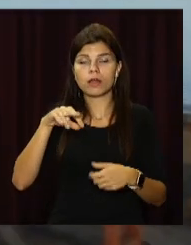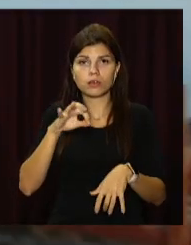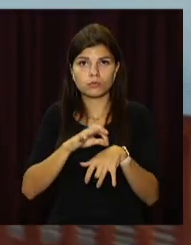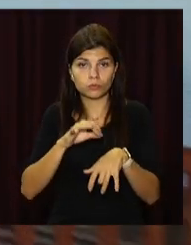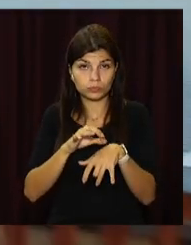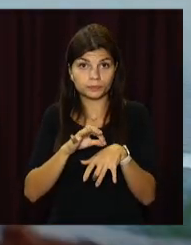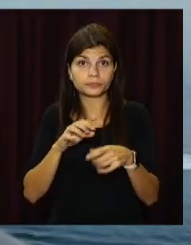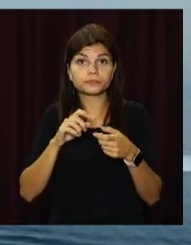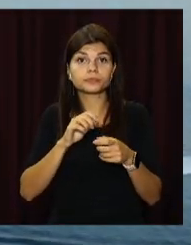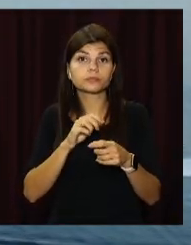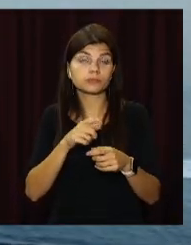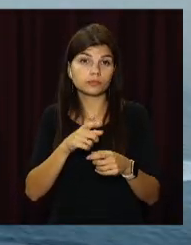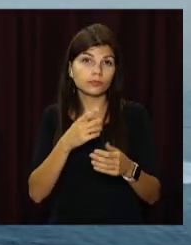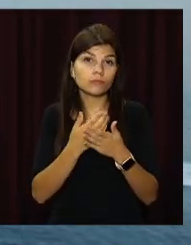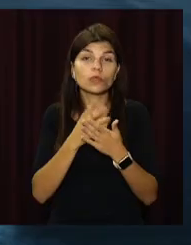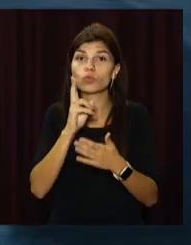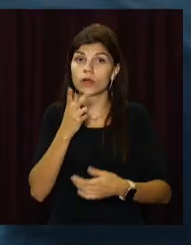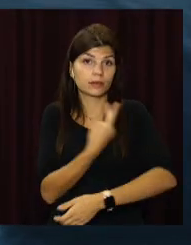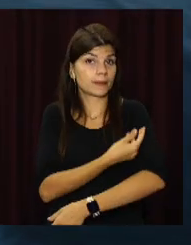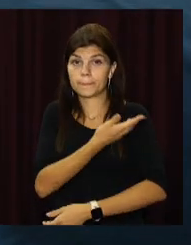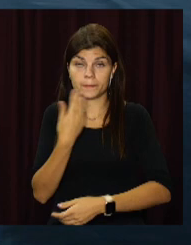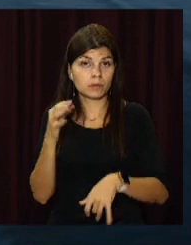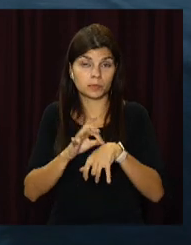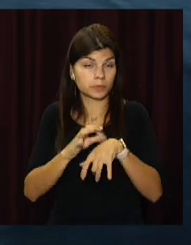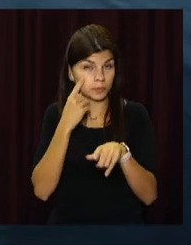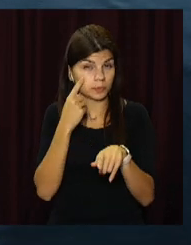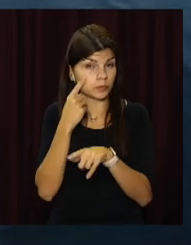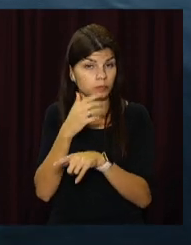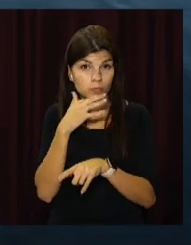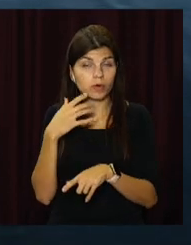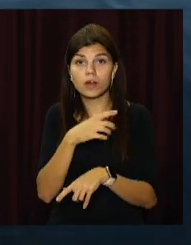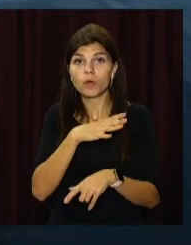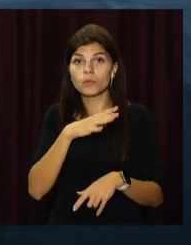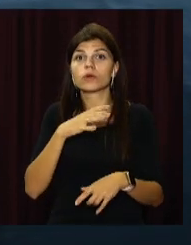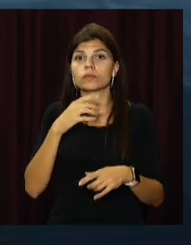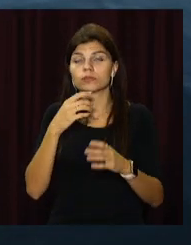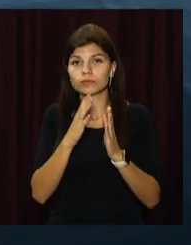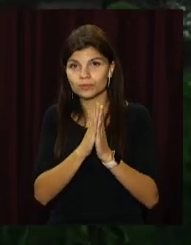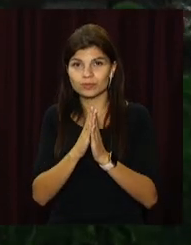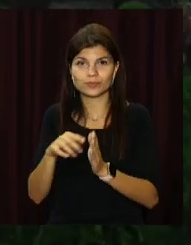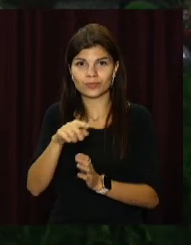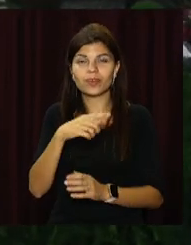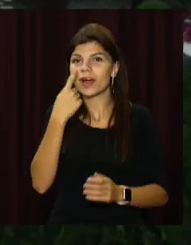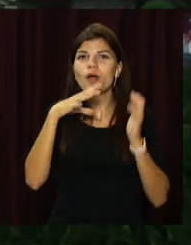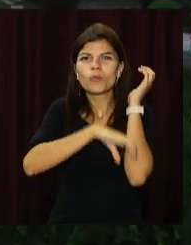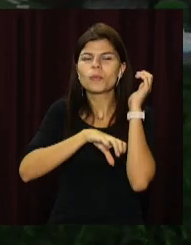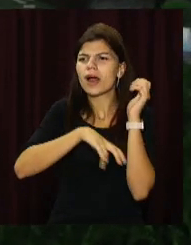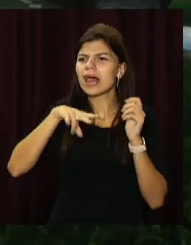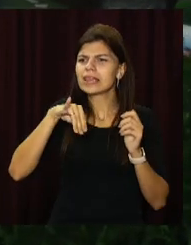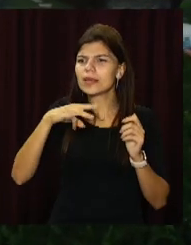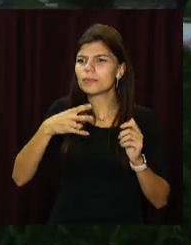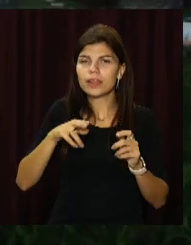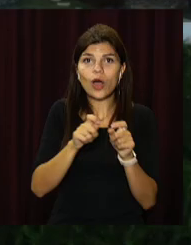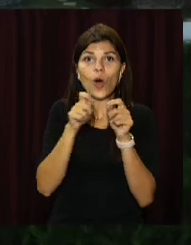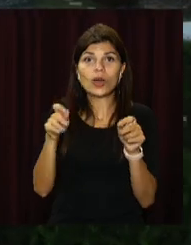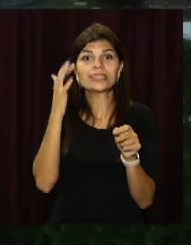число заражених, зокрема серед нещеплених громадян. Влада неодноразово заявляла про відкриття Балі в кінці липня і на початку серпня.